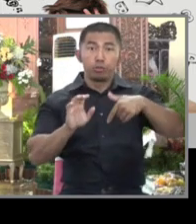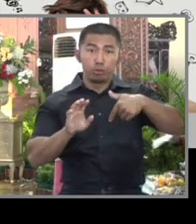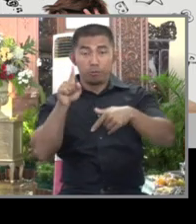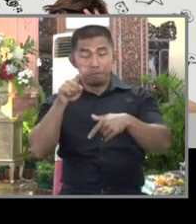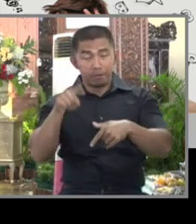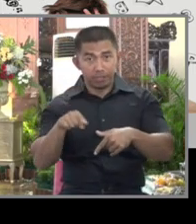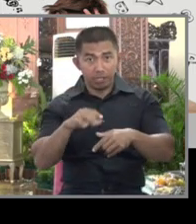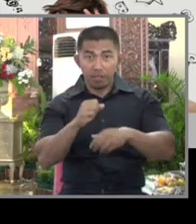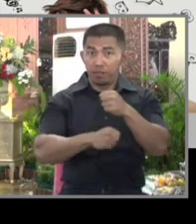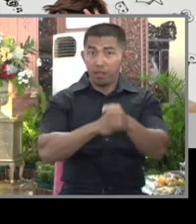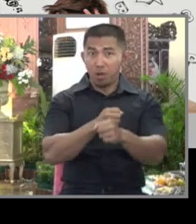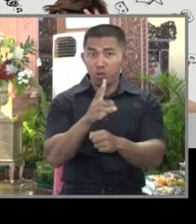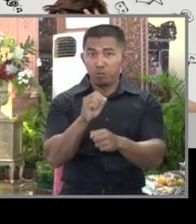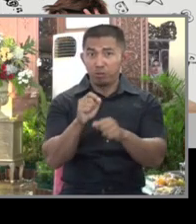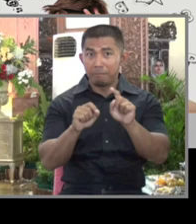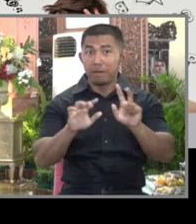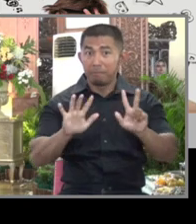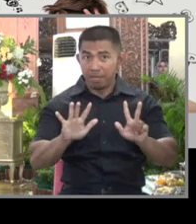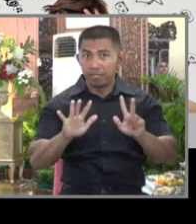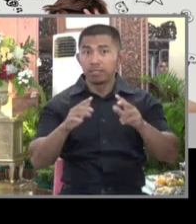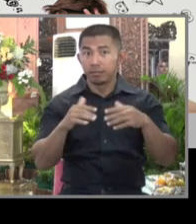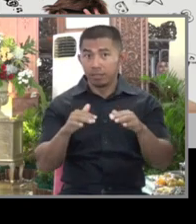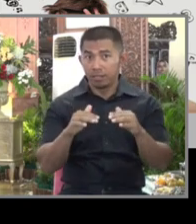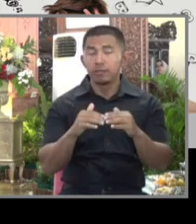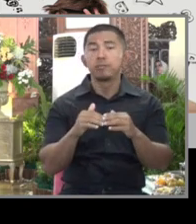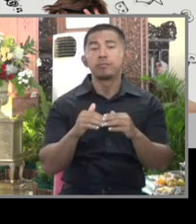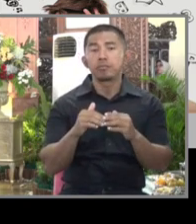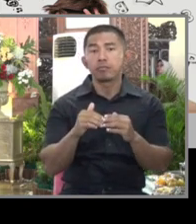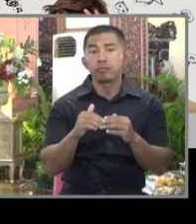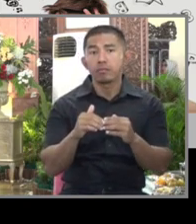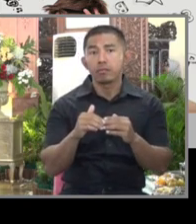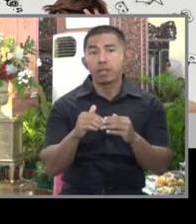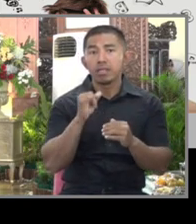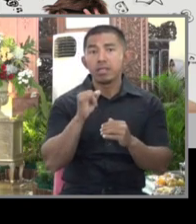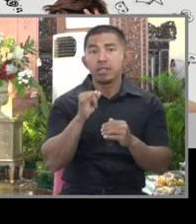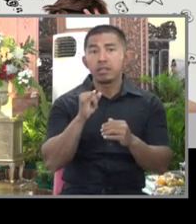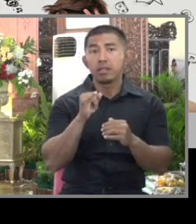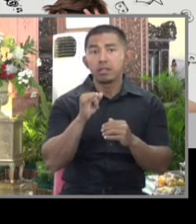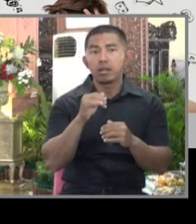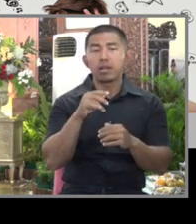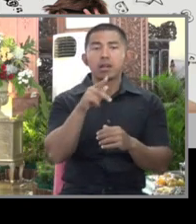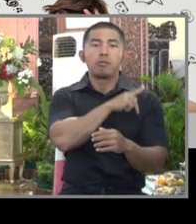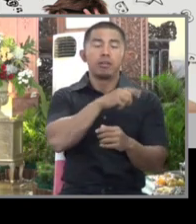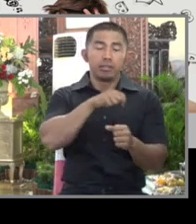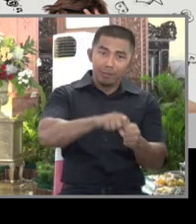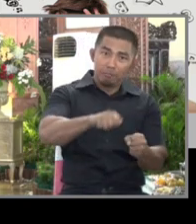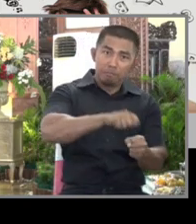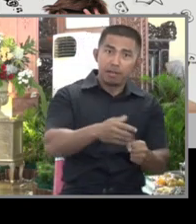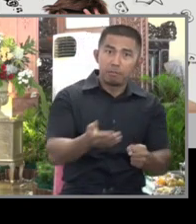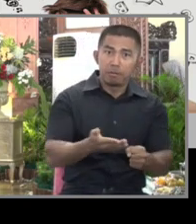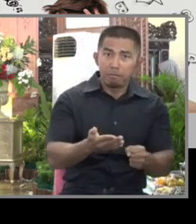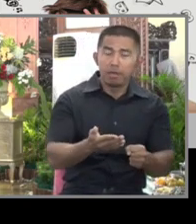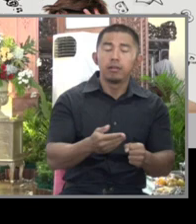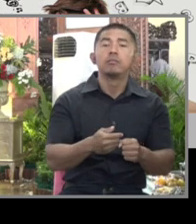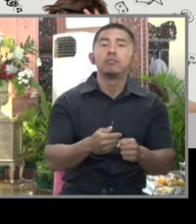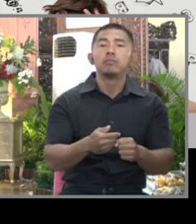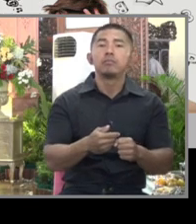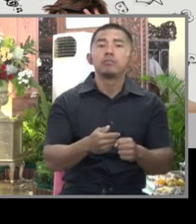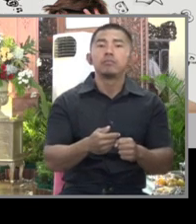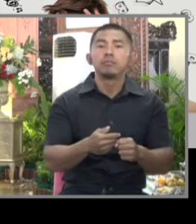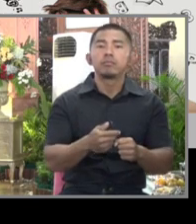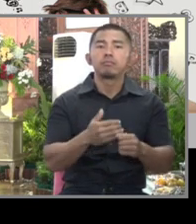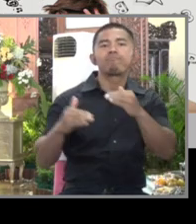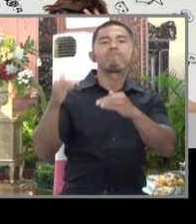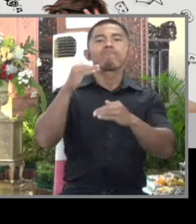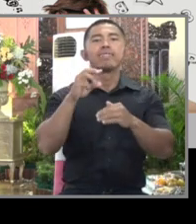56,27%. Pada tahun 2018, level kapabilitas inspektor Kabupaten Jepara telah mencapai level 3